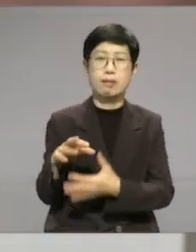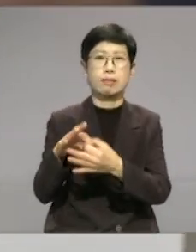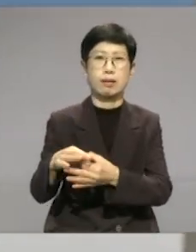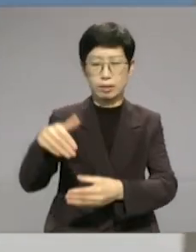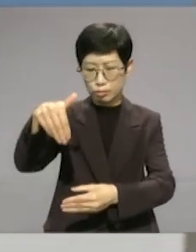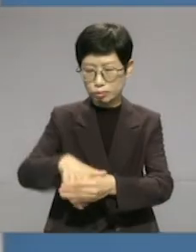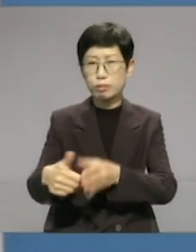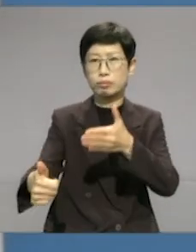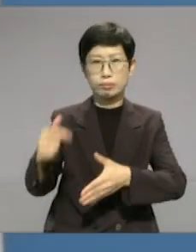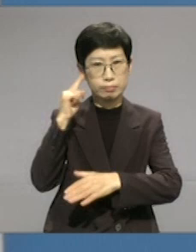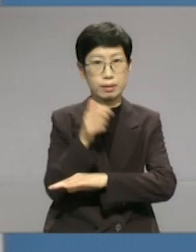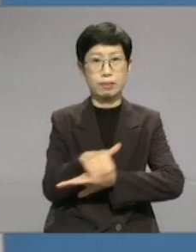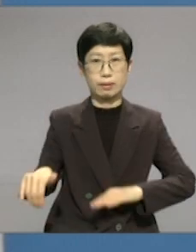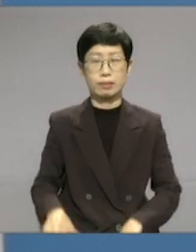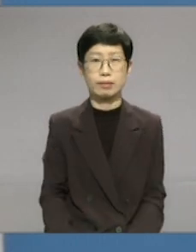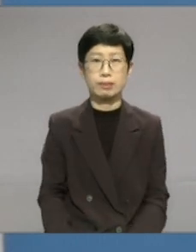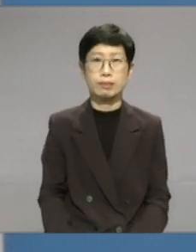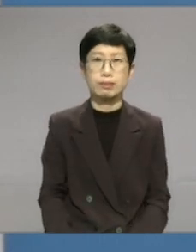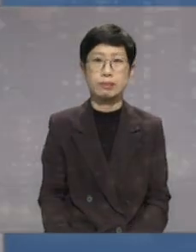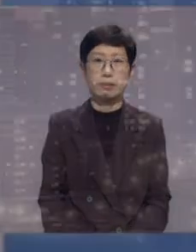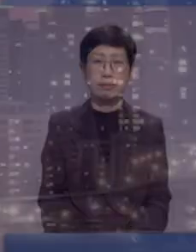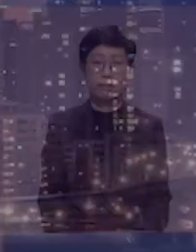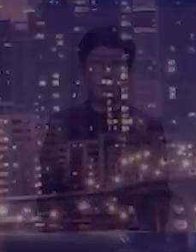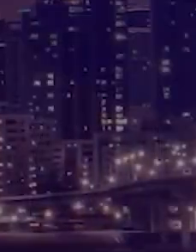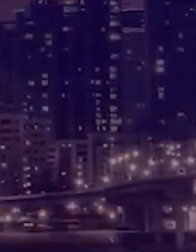계획입니다 월드뉴스 윤서영